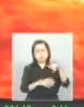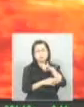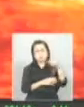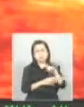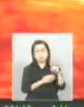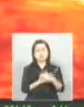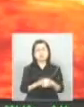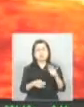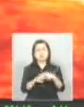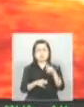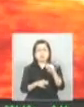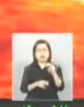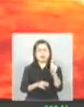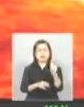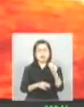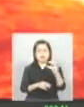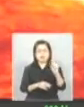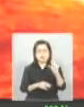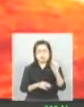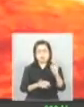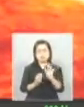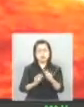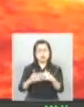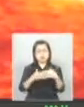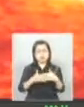ติหรือองค์การนาซาของสหรัฐ